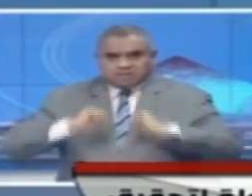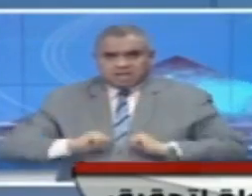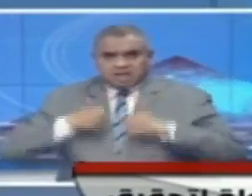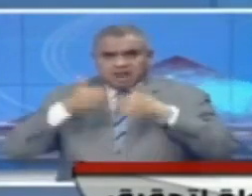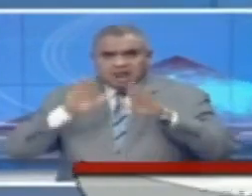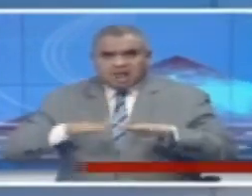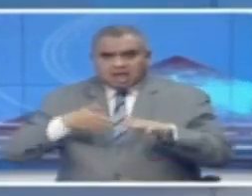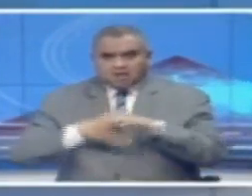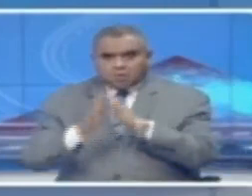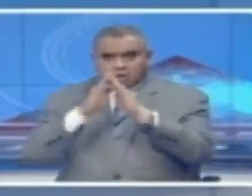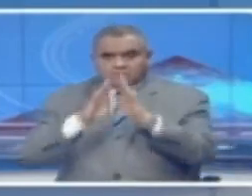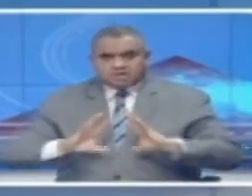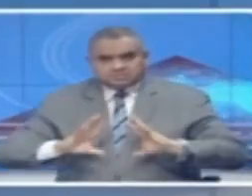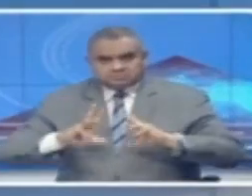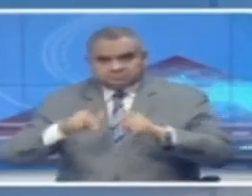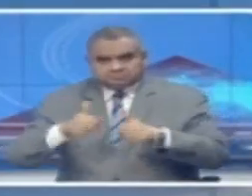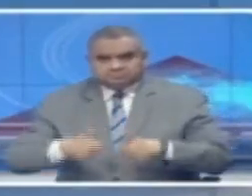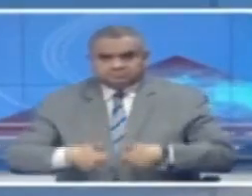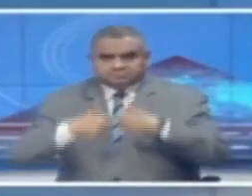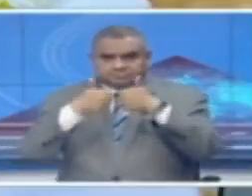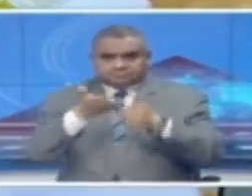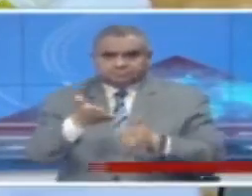واقع الحياة في مصر.